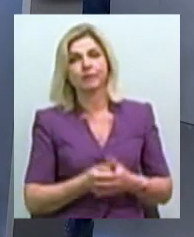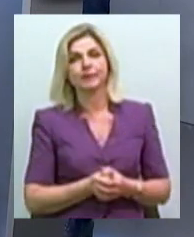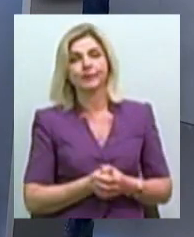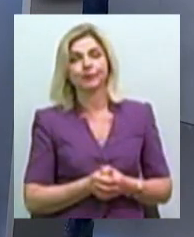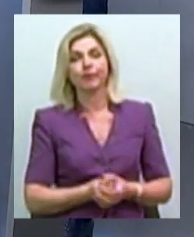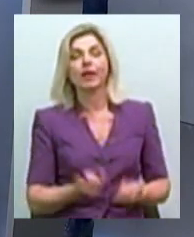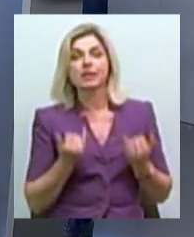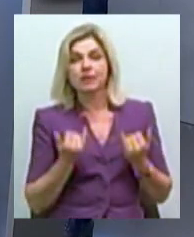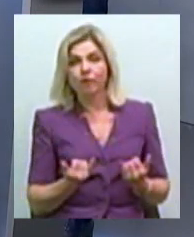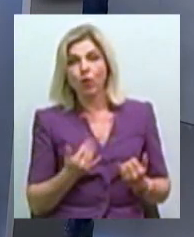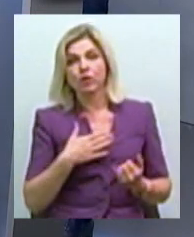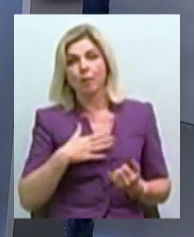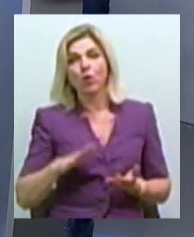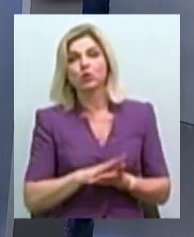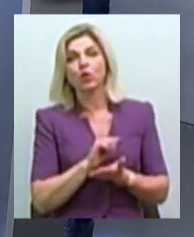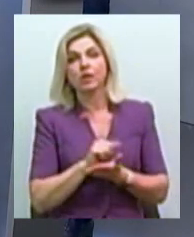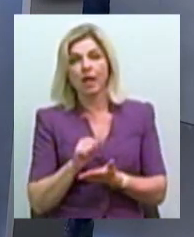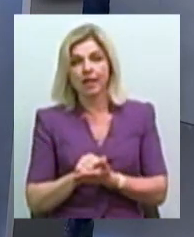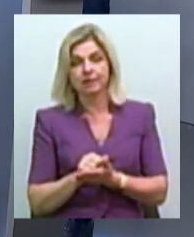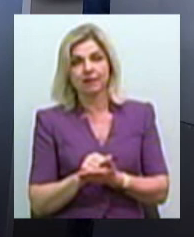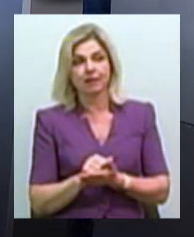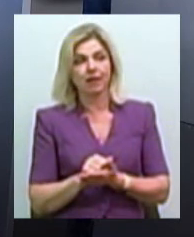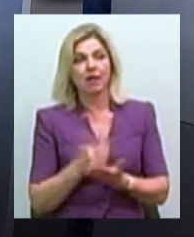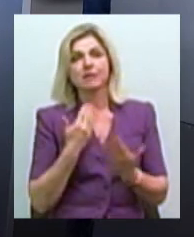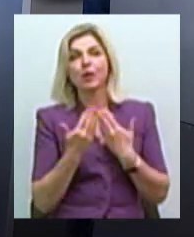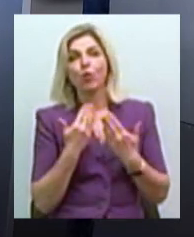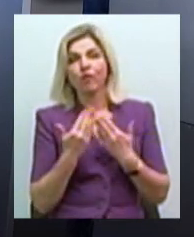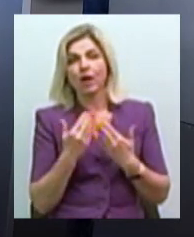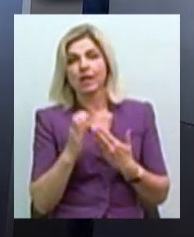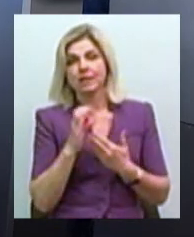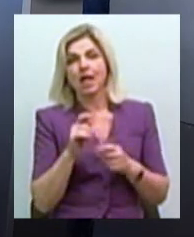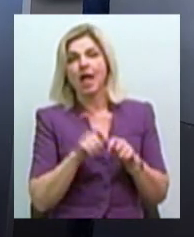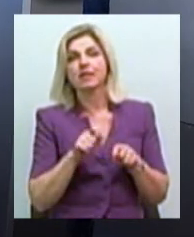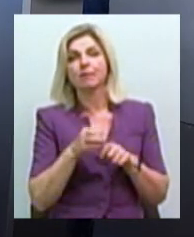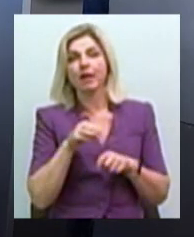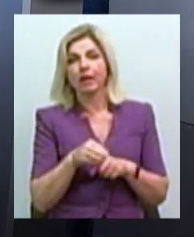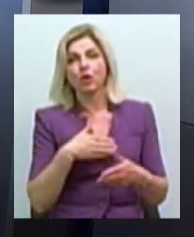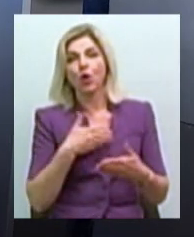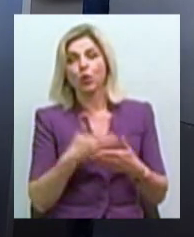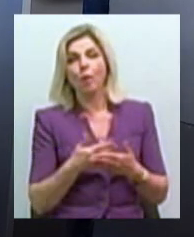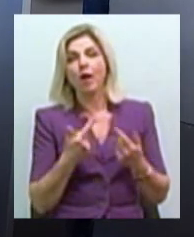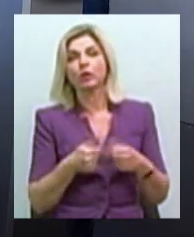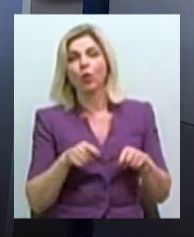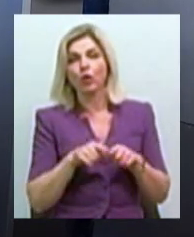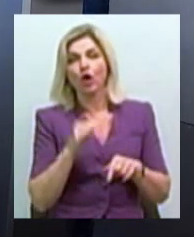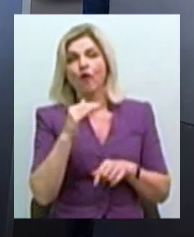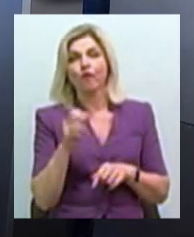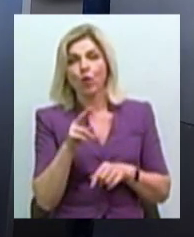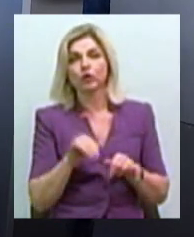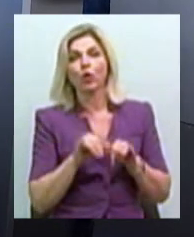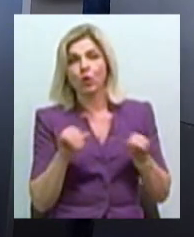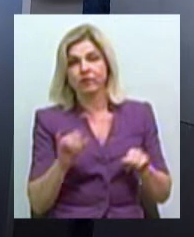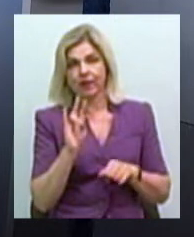Сьогодні мої колеги Натарашевська та Сергій Куропятник поспілкувалися з експерткою громадської організації «Фонд розвитку міста Миколаєва» Тетяною